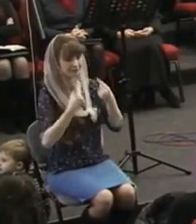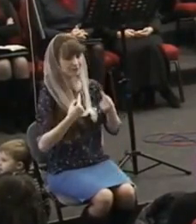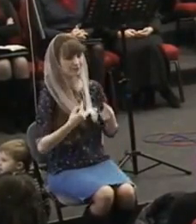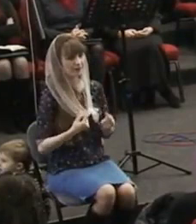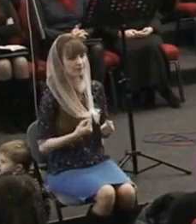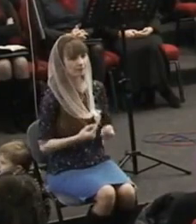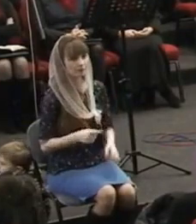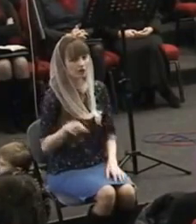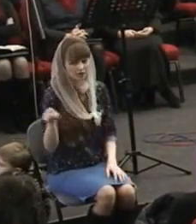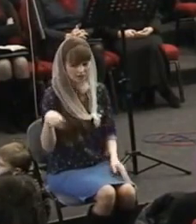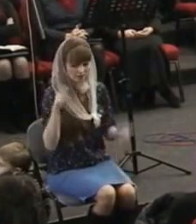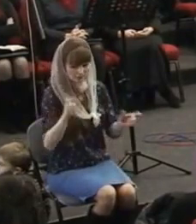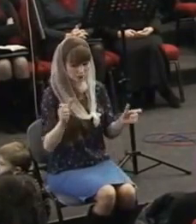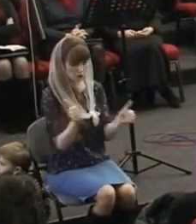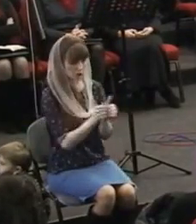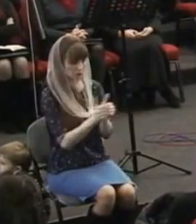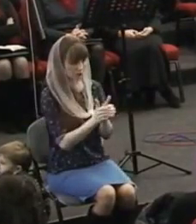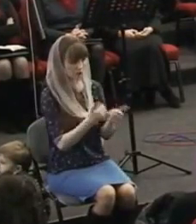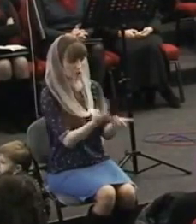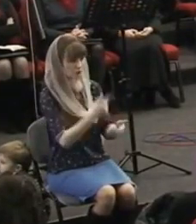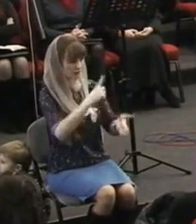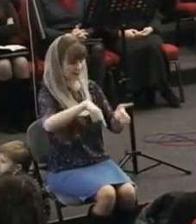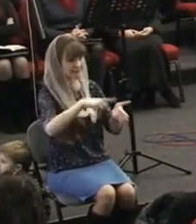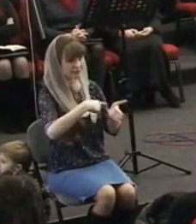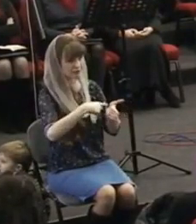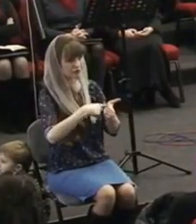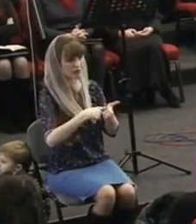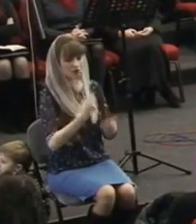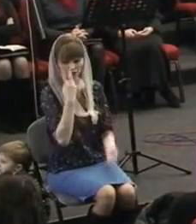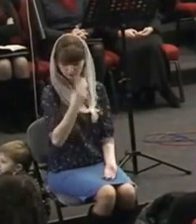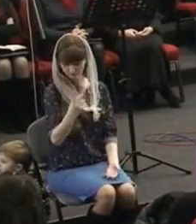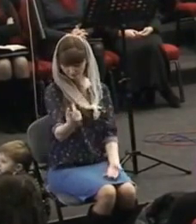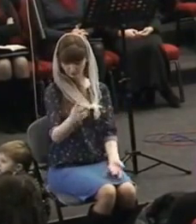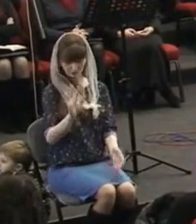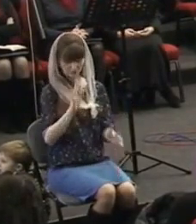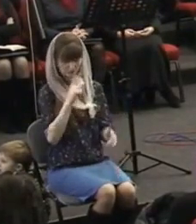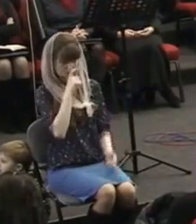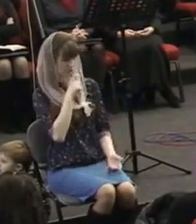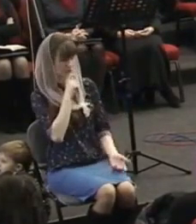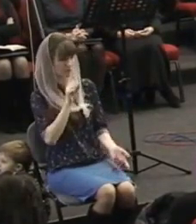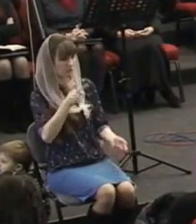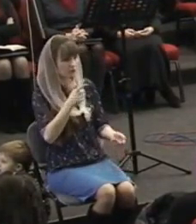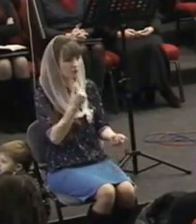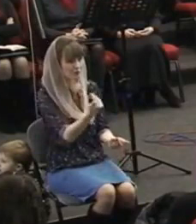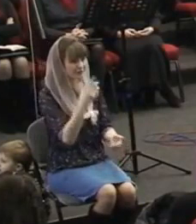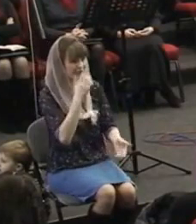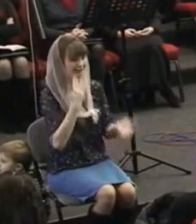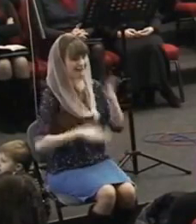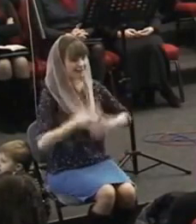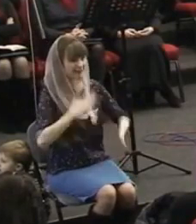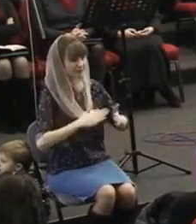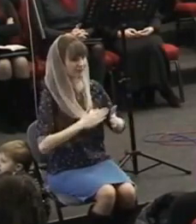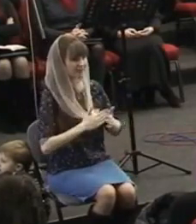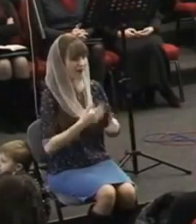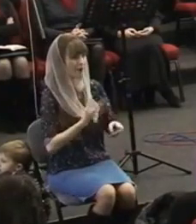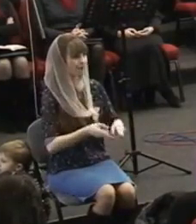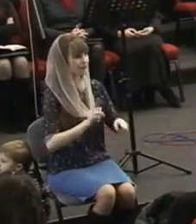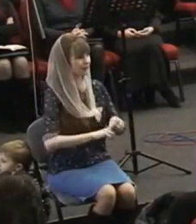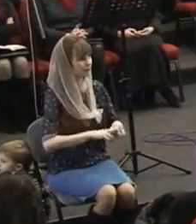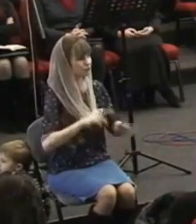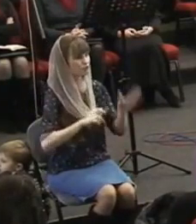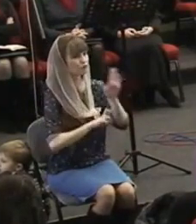сумні, бо ми їдемо повз церкви, а вони радіють, бо вони їдуть туди, де є Господь.